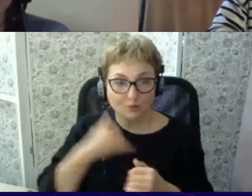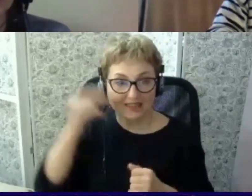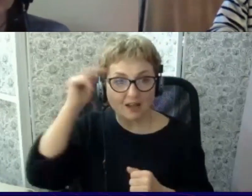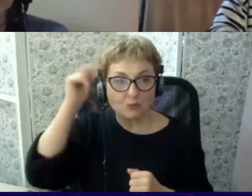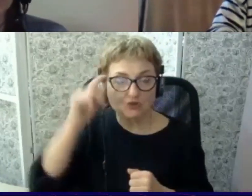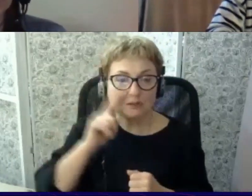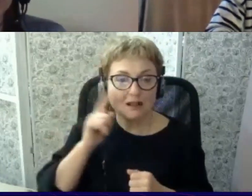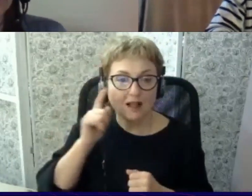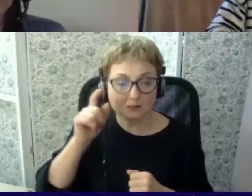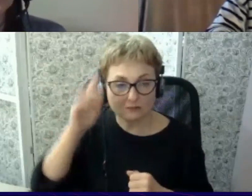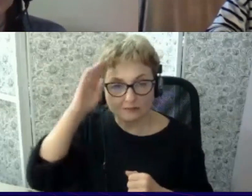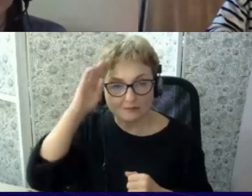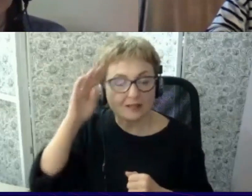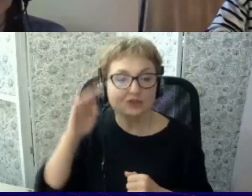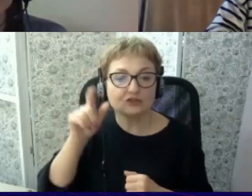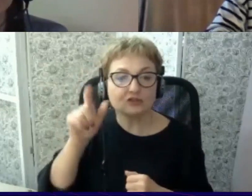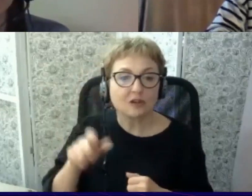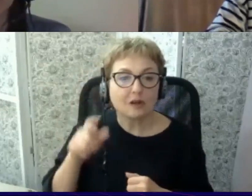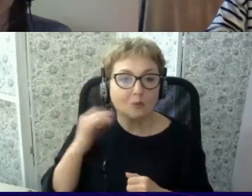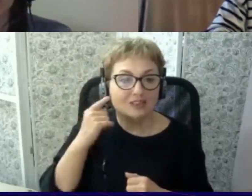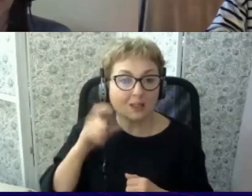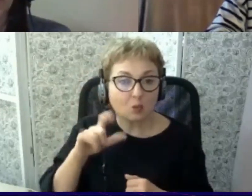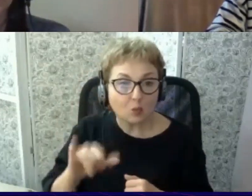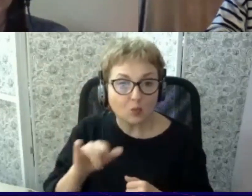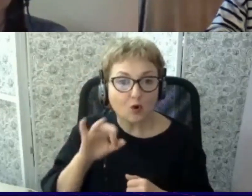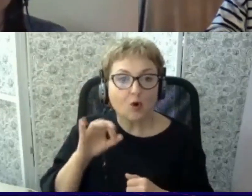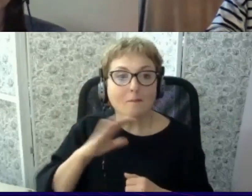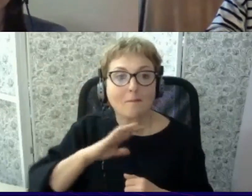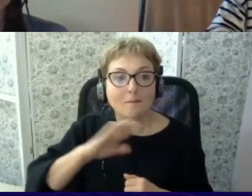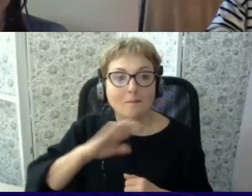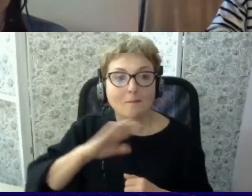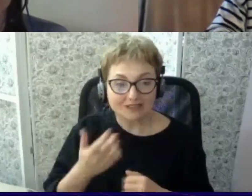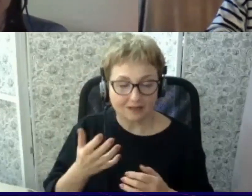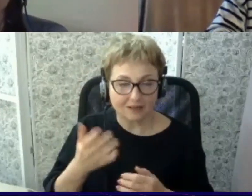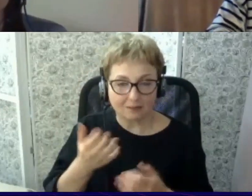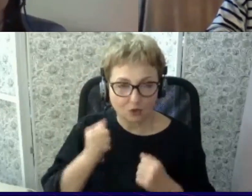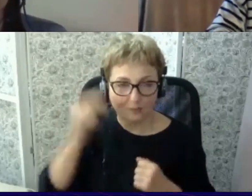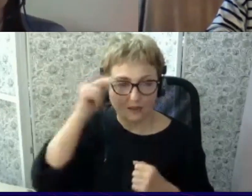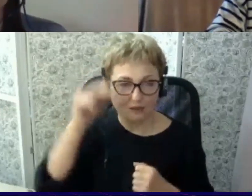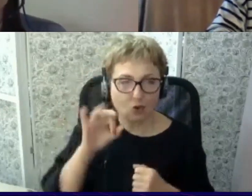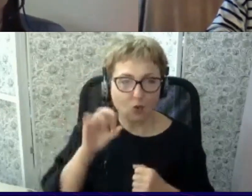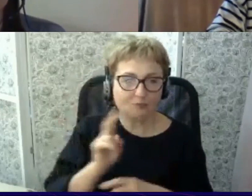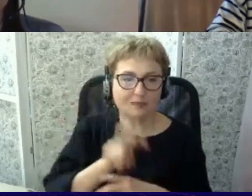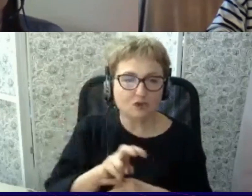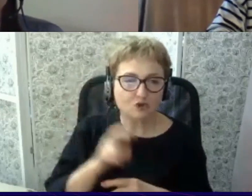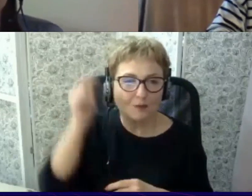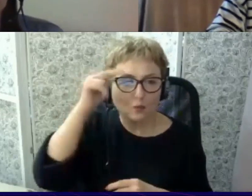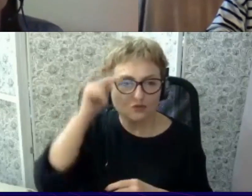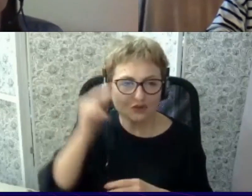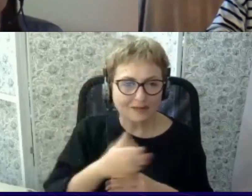меня обучается молодой человек сейчас с проблемами по слуху. И уже после приема на обучение он пришел